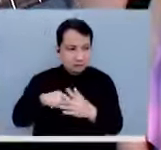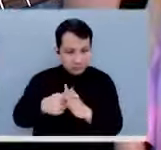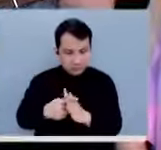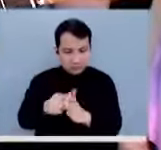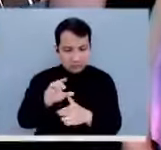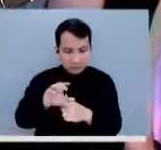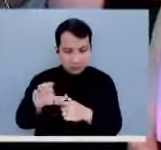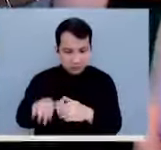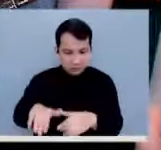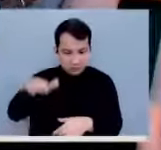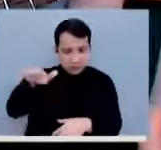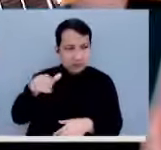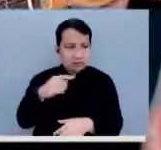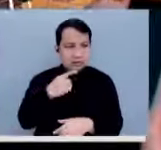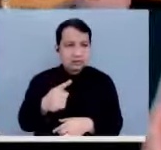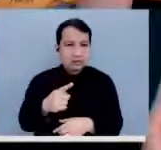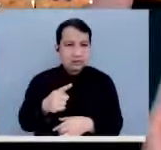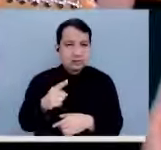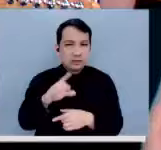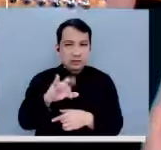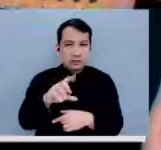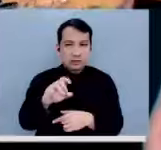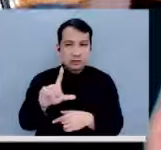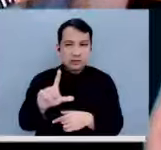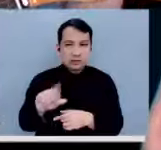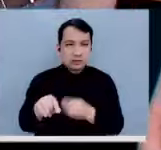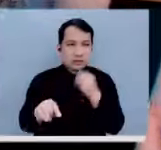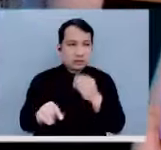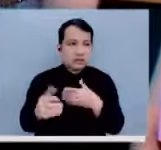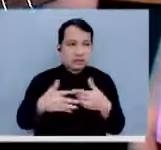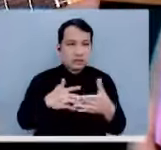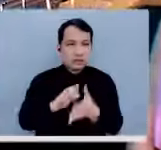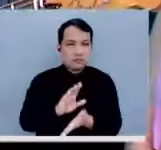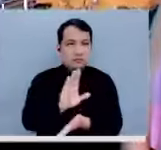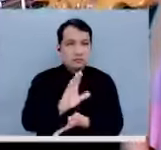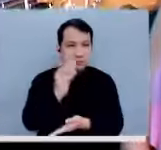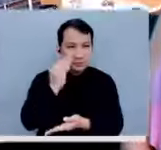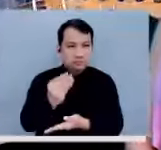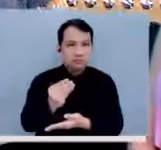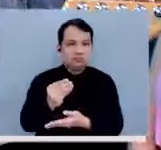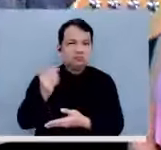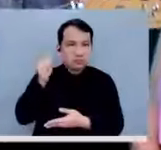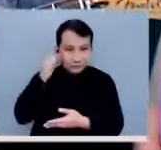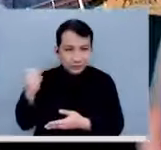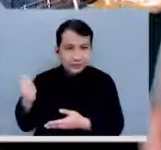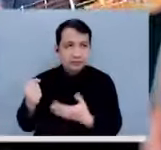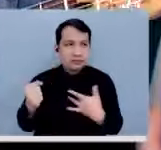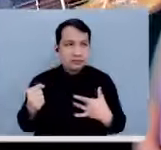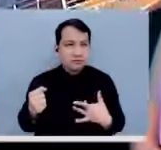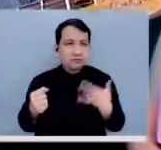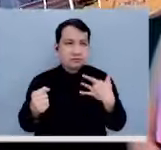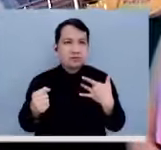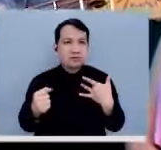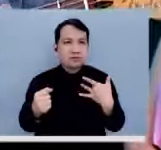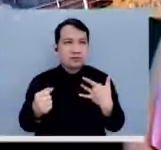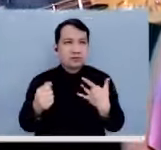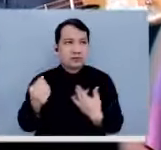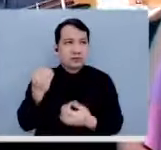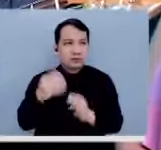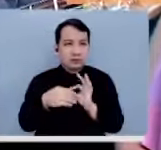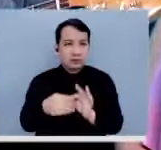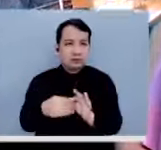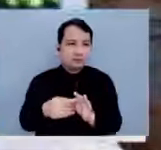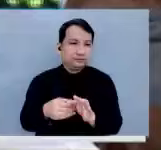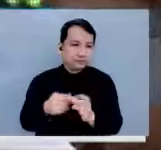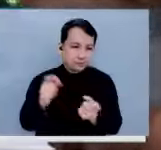ito, or you can also be a chameleon like them na yes. kung ano ang tunog na nararamdaman nila at the moment, yes. nakakapag-adapt